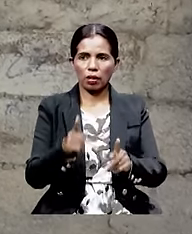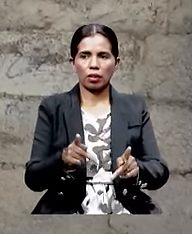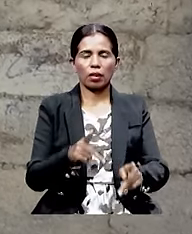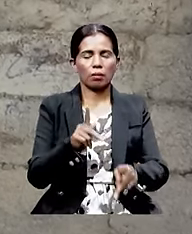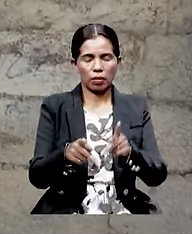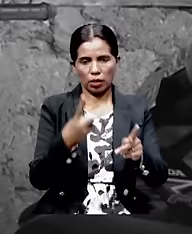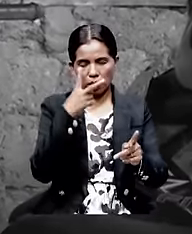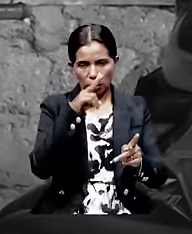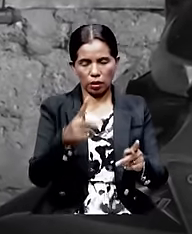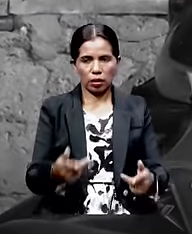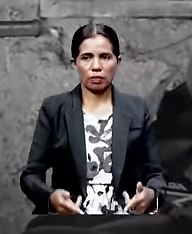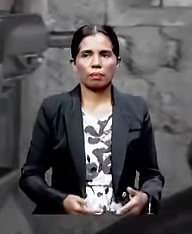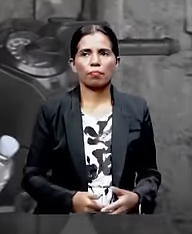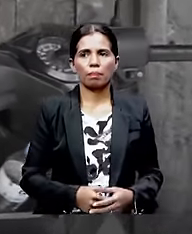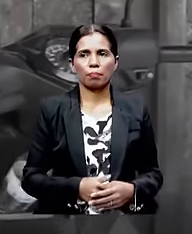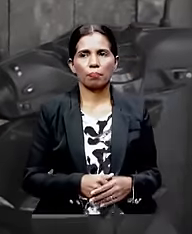hara.